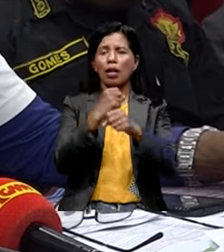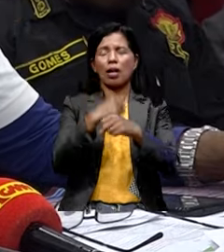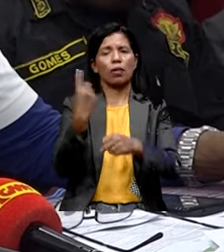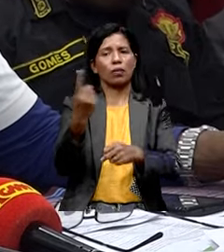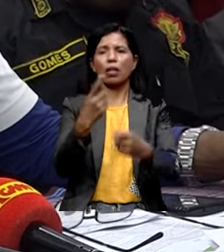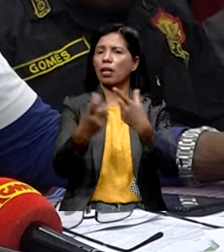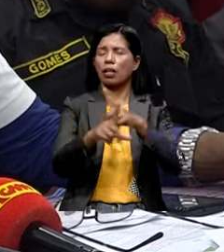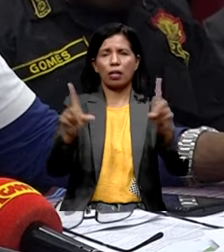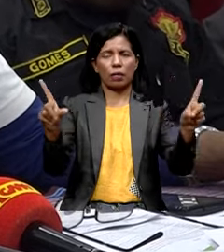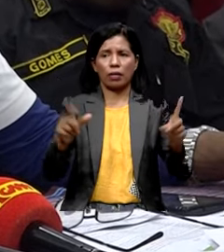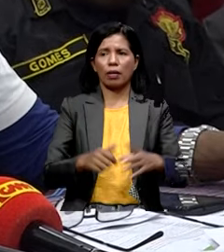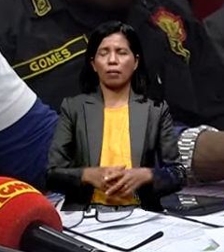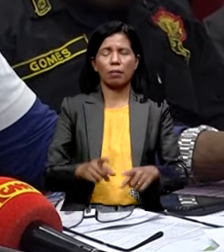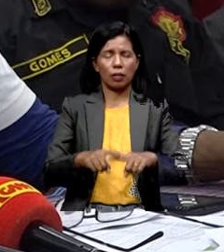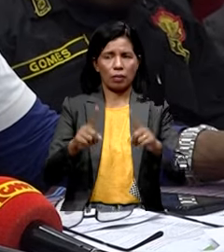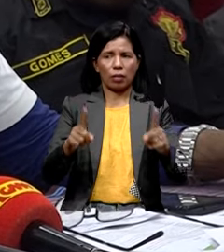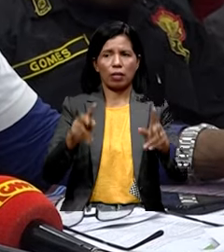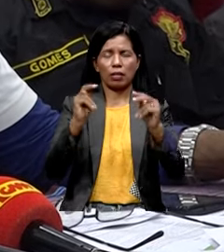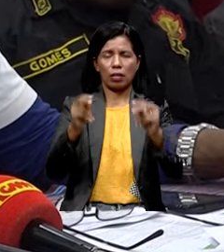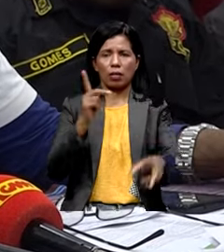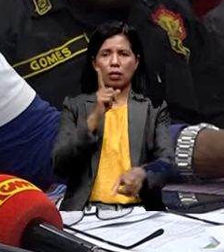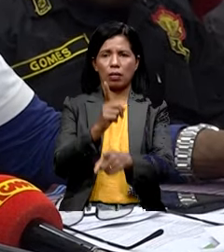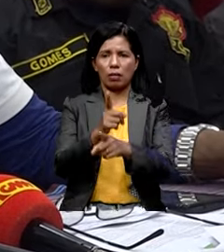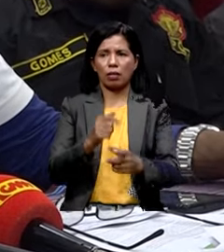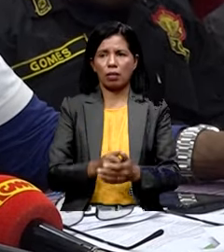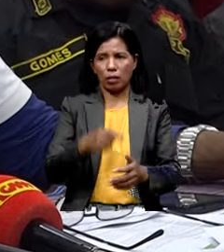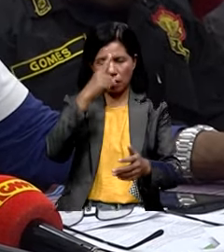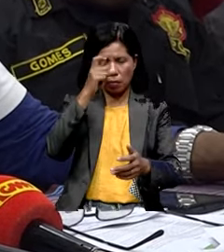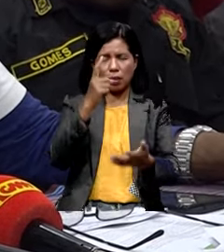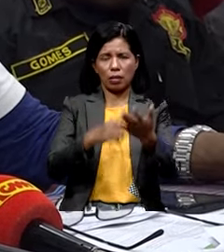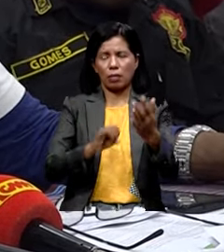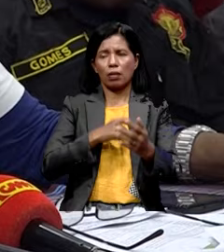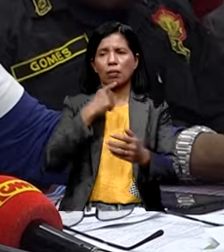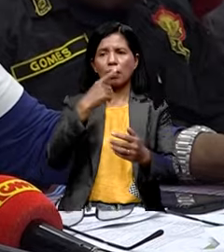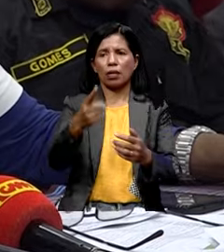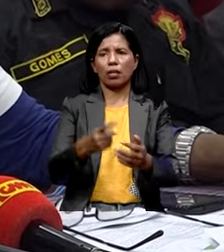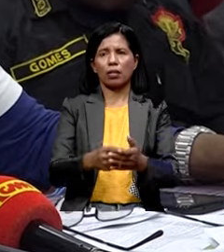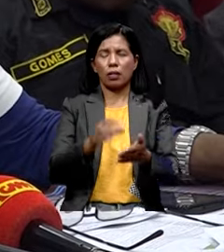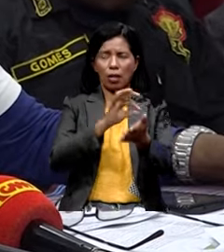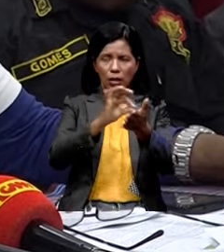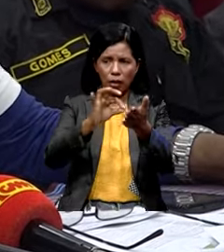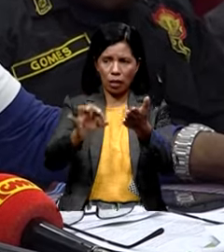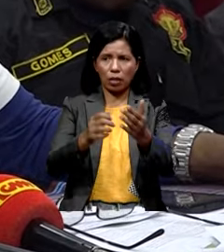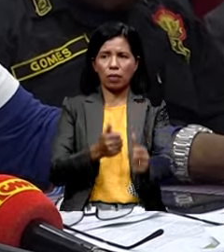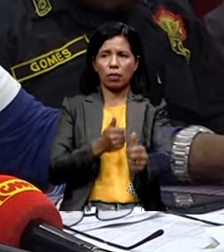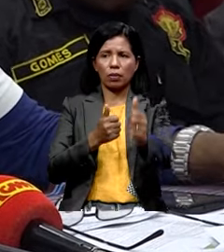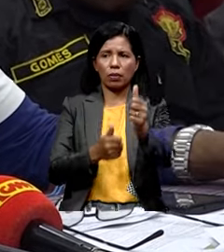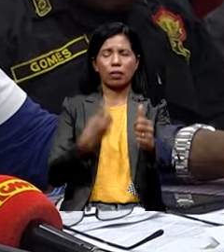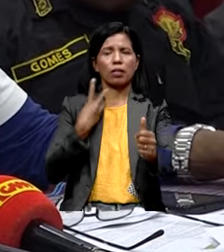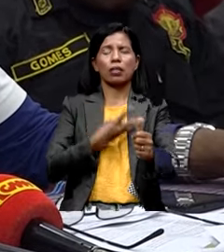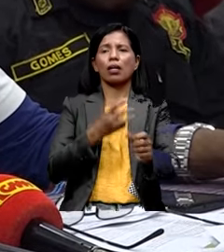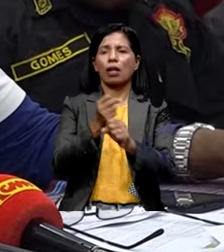livre. Mas, tengi klaro. Tambah sama hati te ansene, peratu hakirek ne, tuir buat ni bema ita